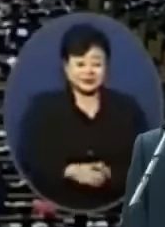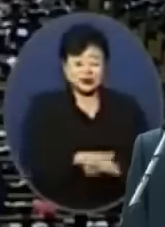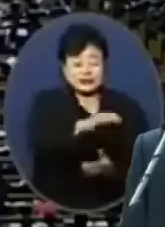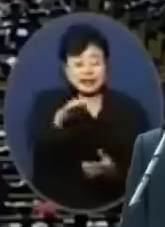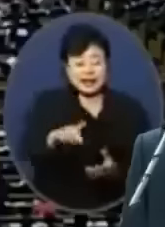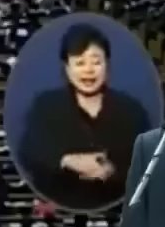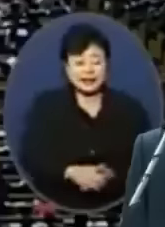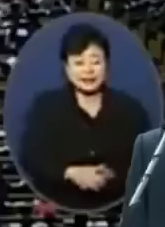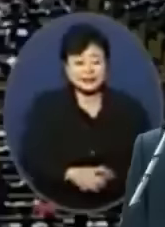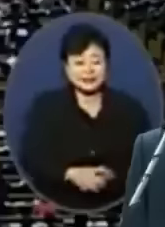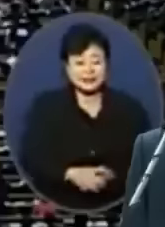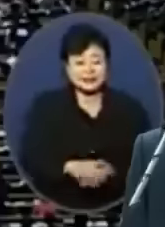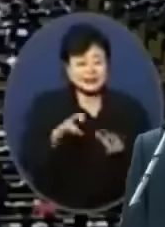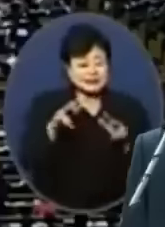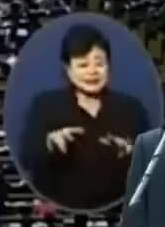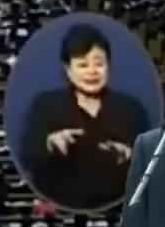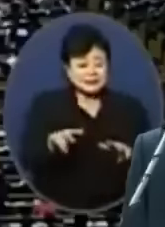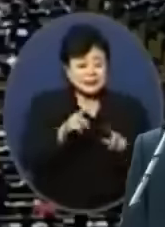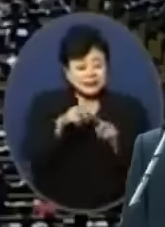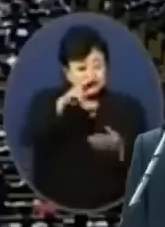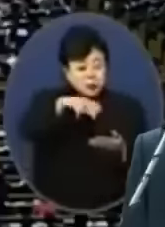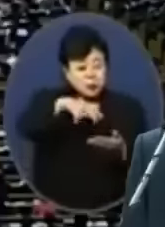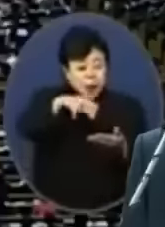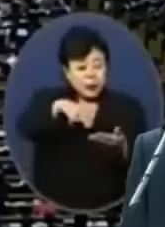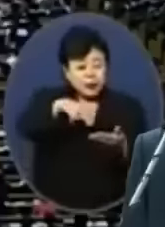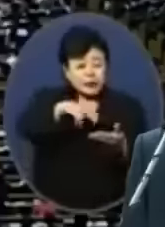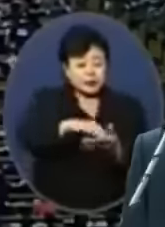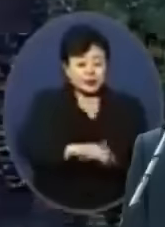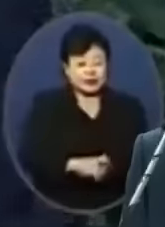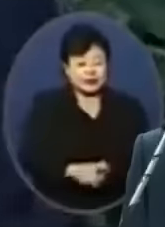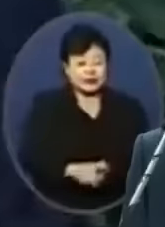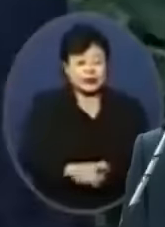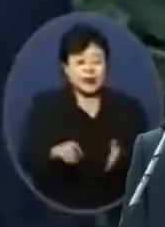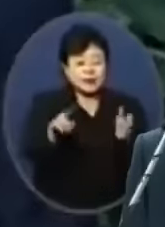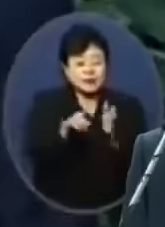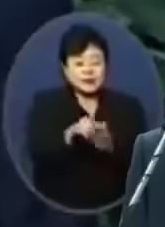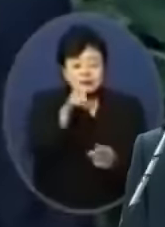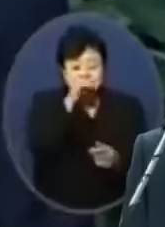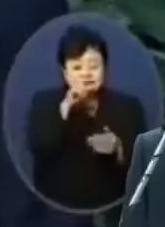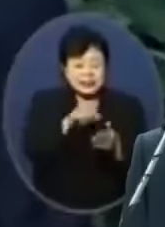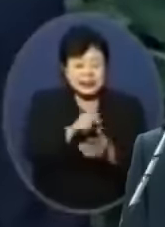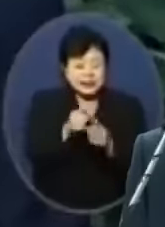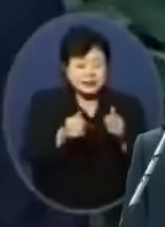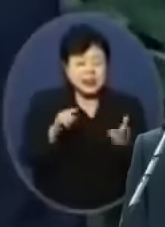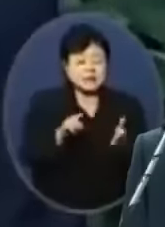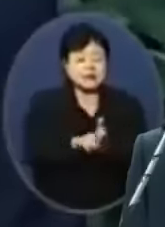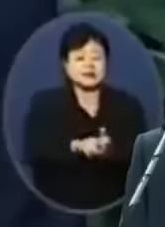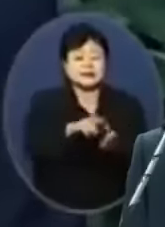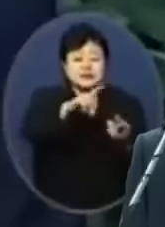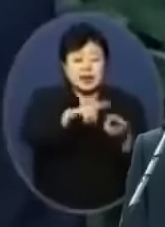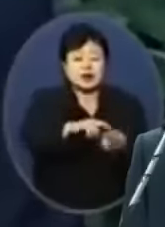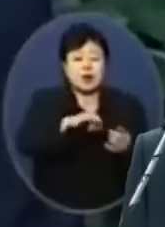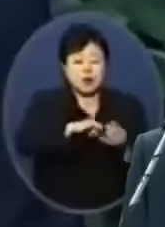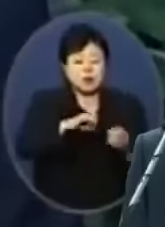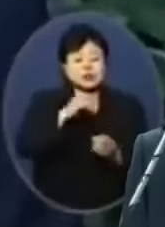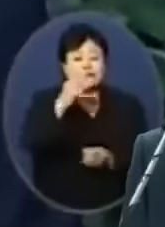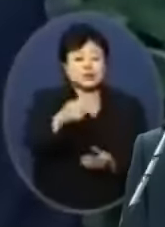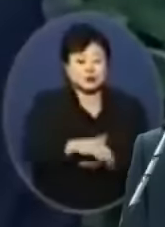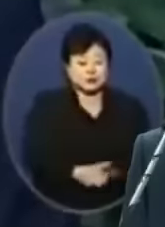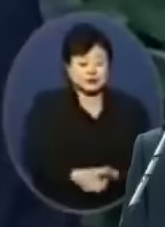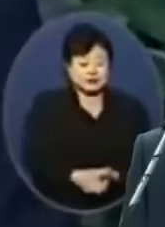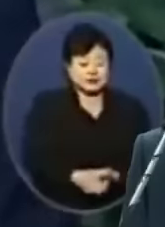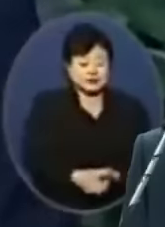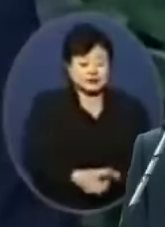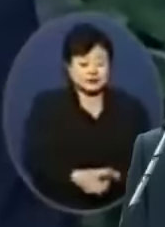우리가 지금 읽은 이 말씀을 보면은 믿음이 있으면 하나님이 그 믿음에 따라서 꼭 응답해 주신다는